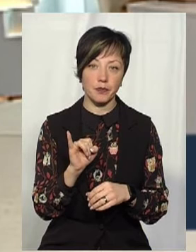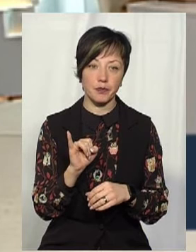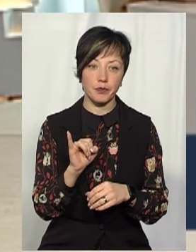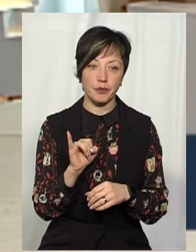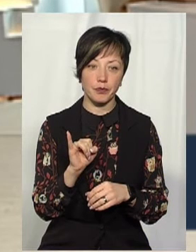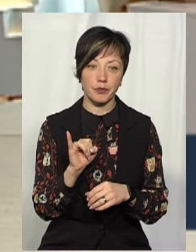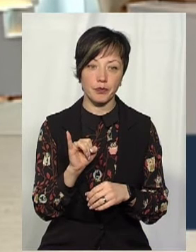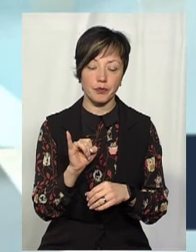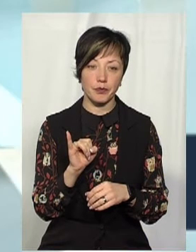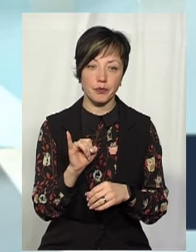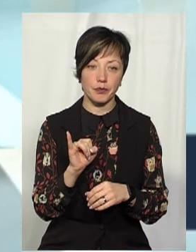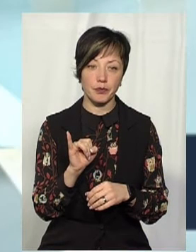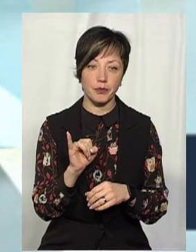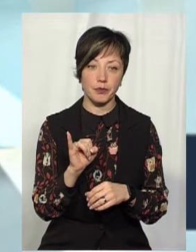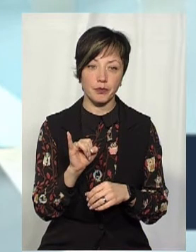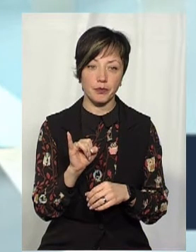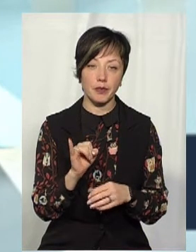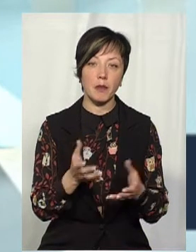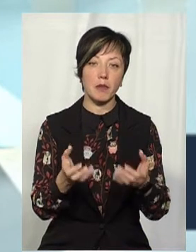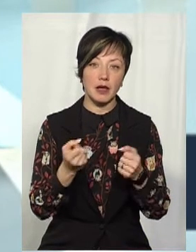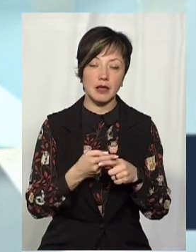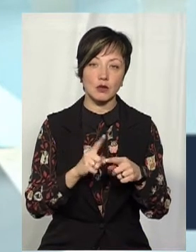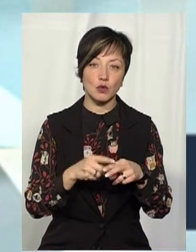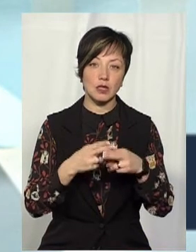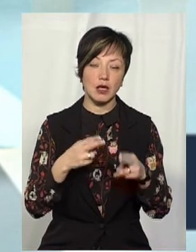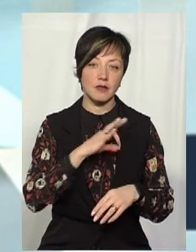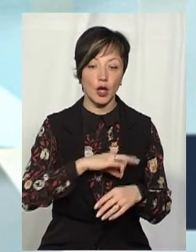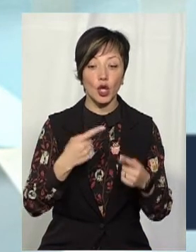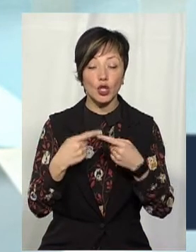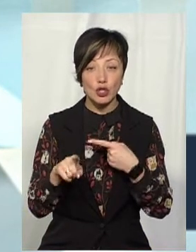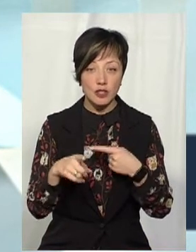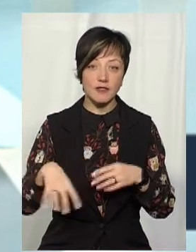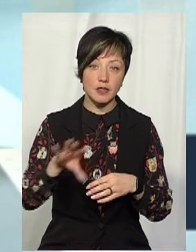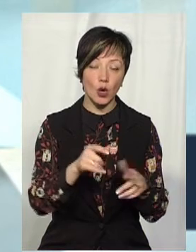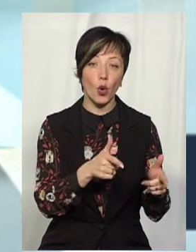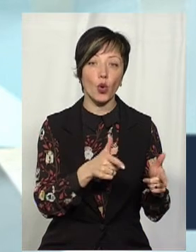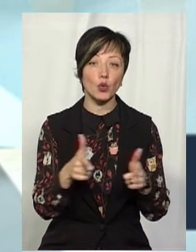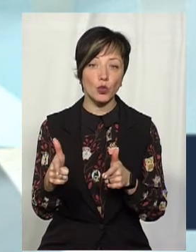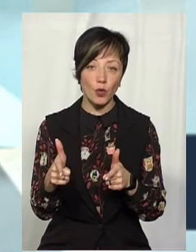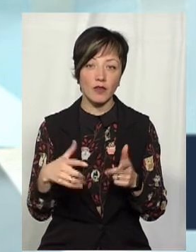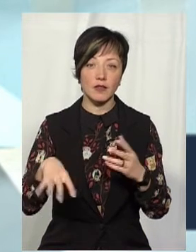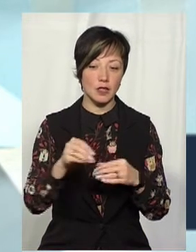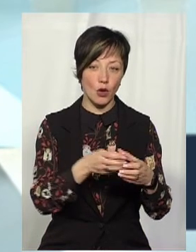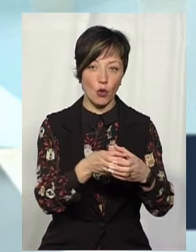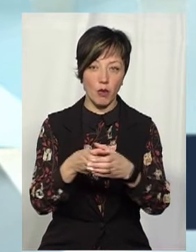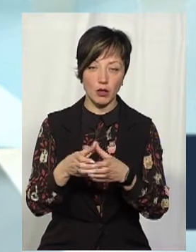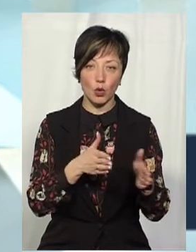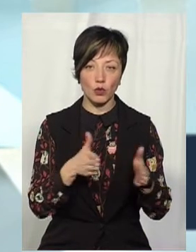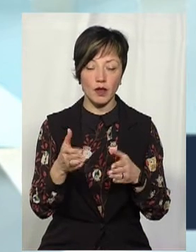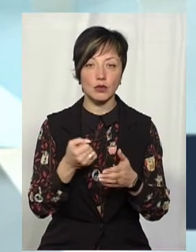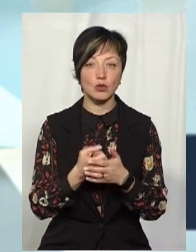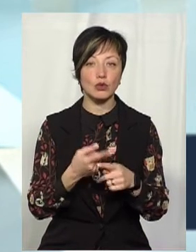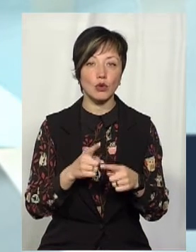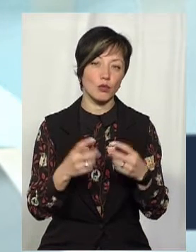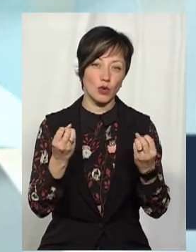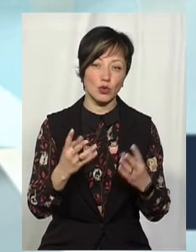цю станцію в експлуатацію. Інші станції, вони всі готові, тому що всі громади готувалися до цього.